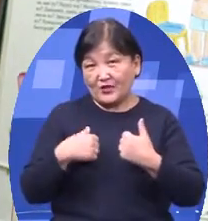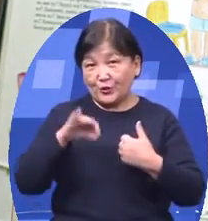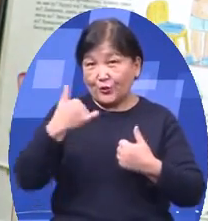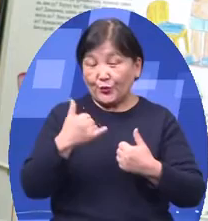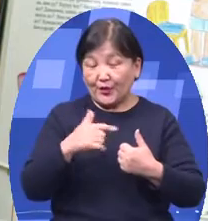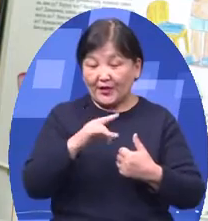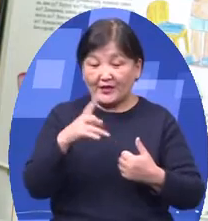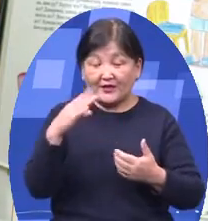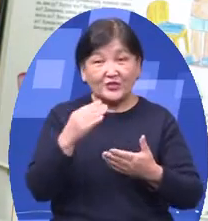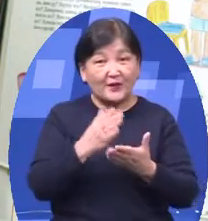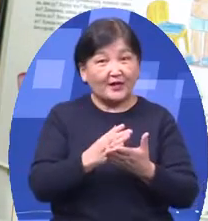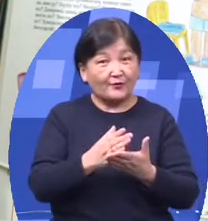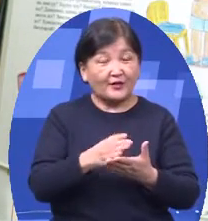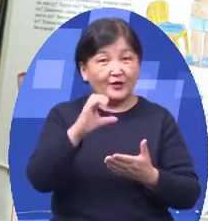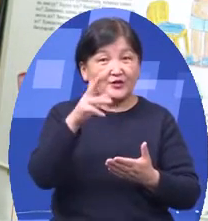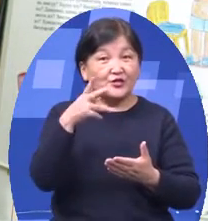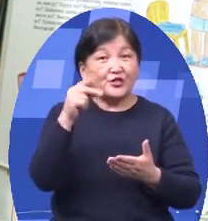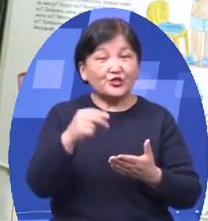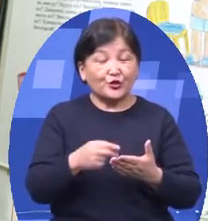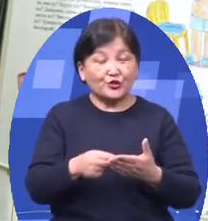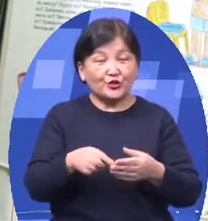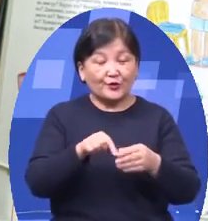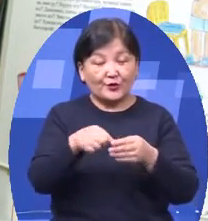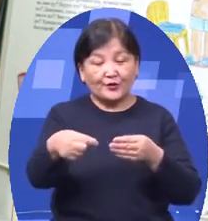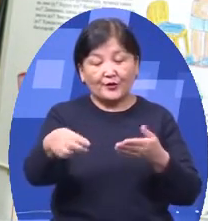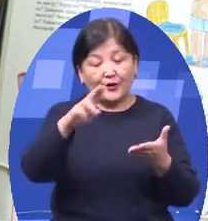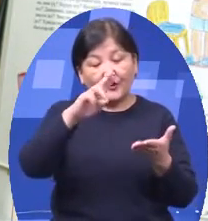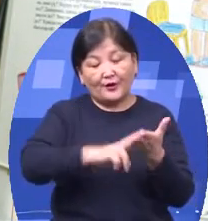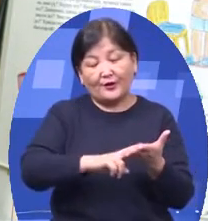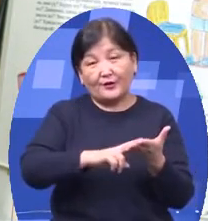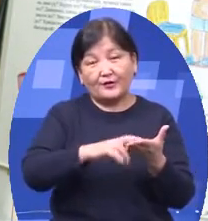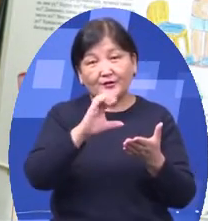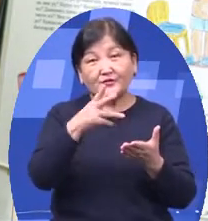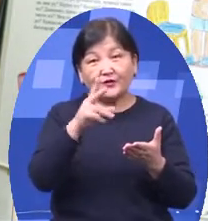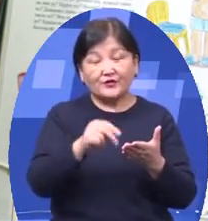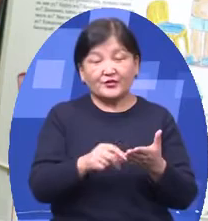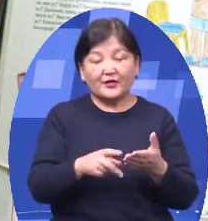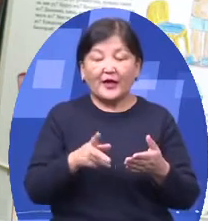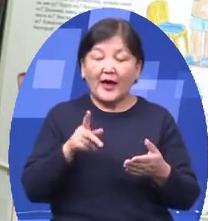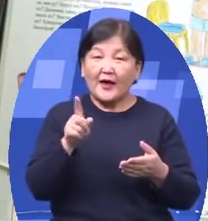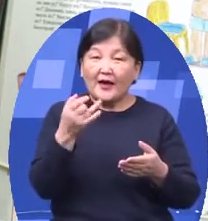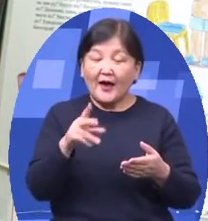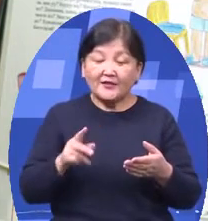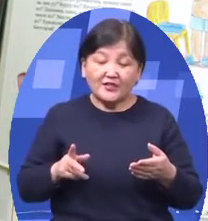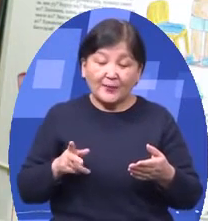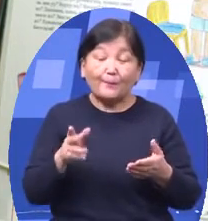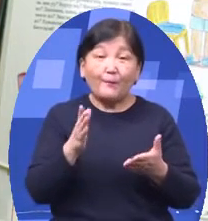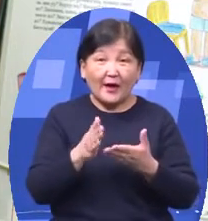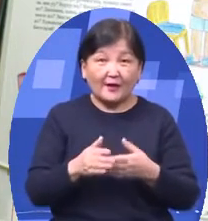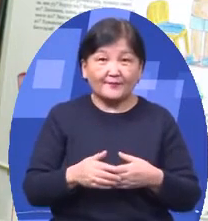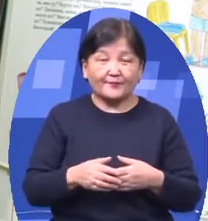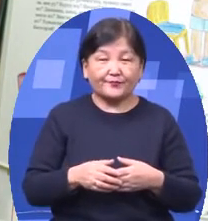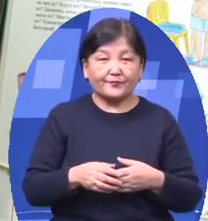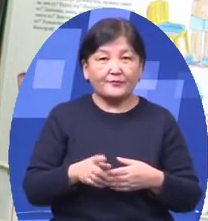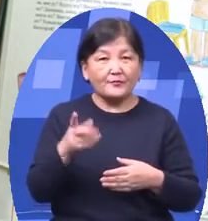Багш нь энд юу хэрэглэх вэ гэхээр энэ скотч байгаа. Айл болгонд скотч байгаа шүү дээ. Энэ бол хайж. Та нар